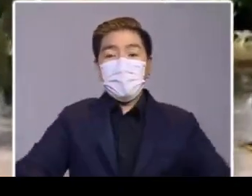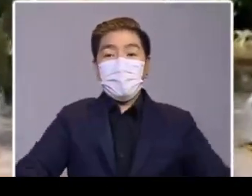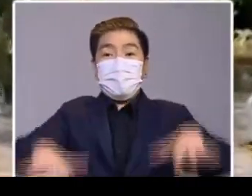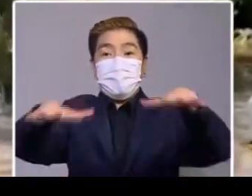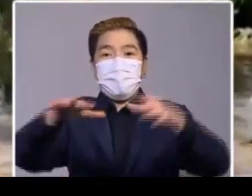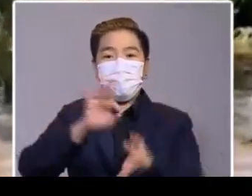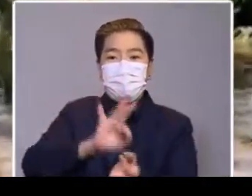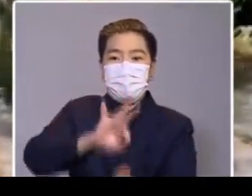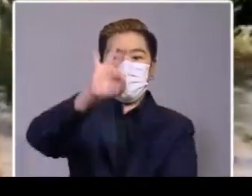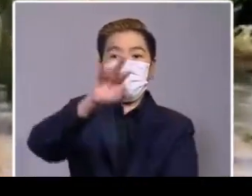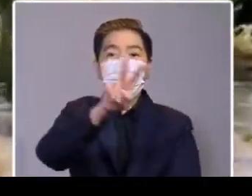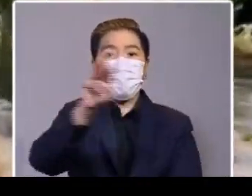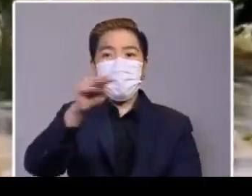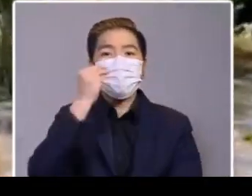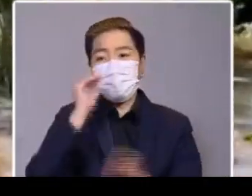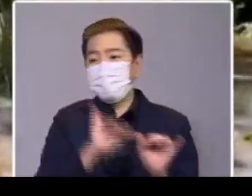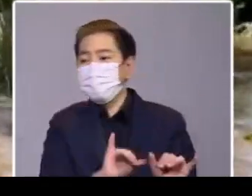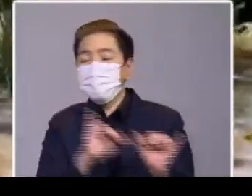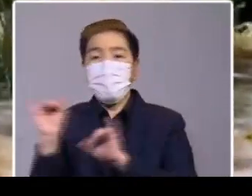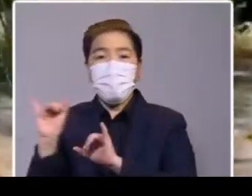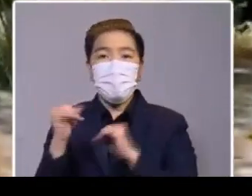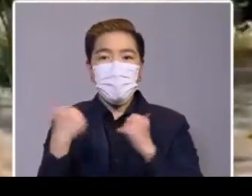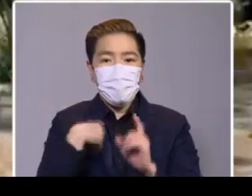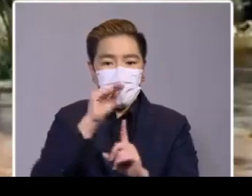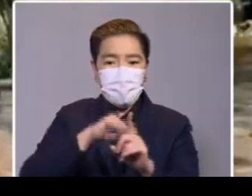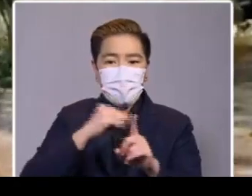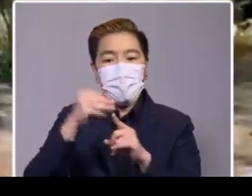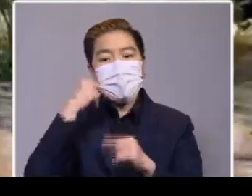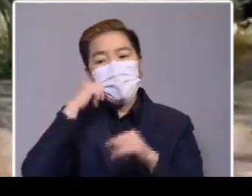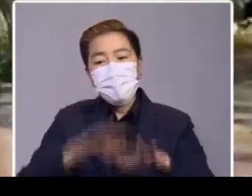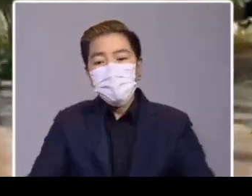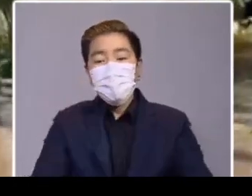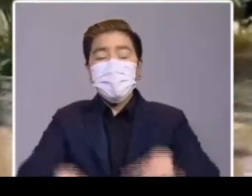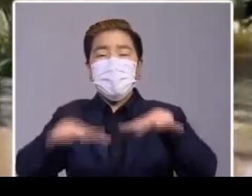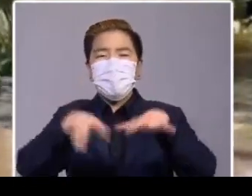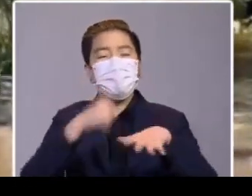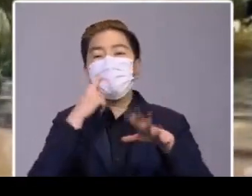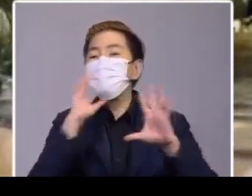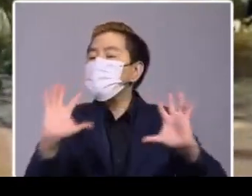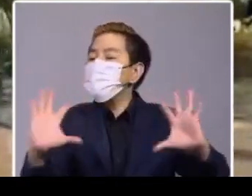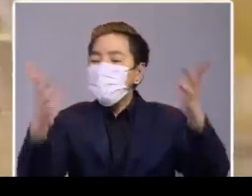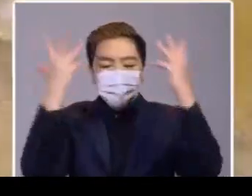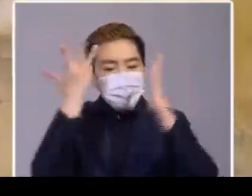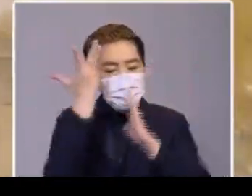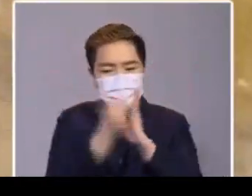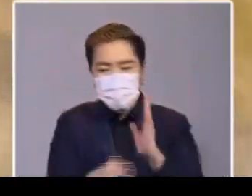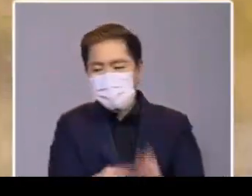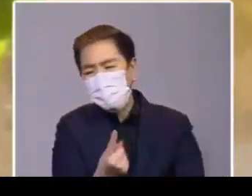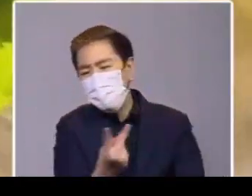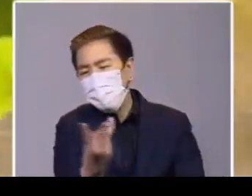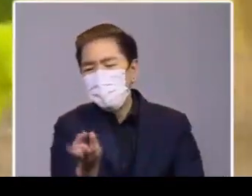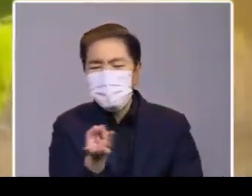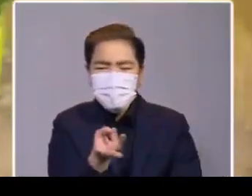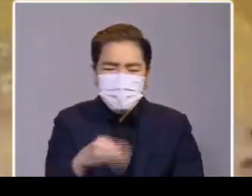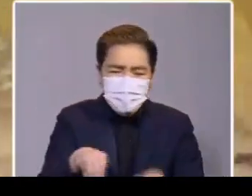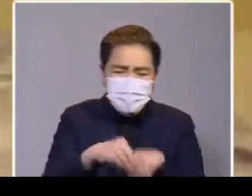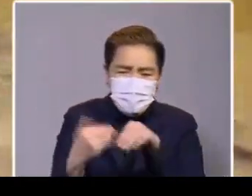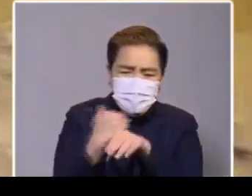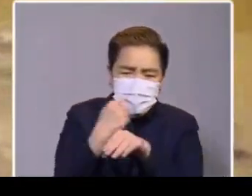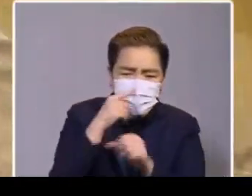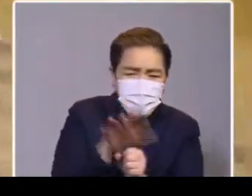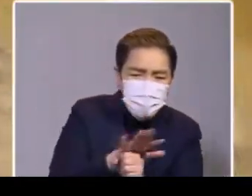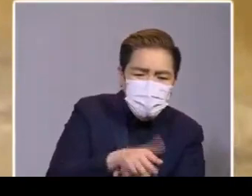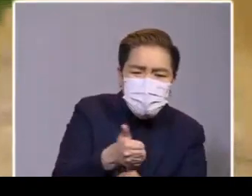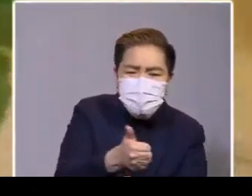2เมตรครอบครัวก็ต้องย้ายหนีน้ำไปสวนกล้วยก็ถูกน้ำท่วมจนหมดเลยหรือเพียงอยู่ไม่กี่ต้นที่มันอยู่ริมถนนคันคลอง